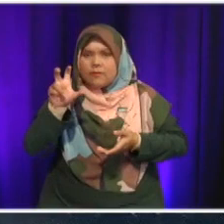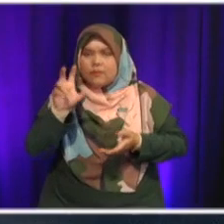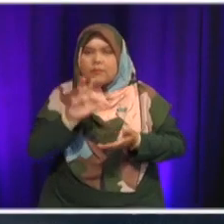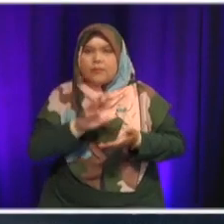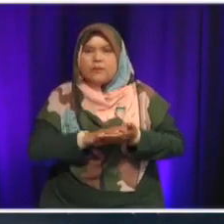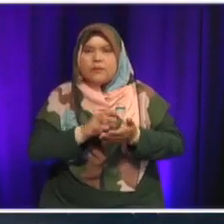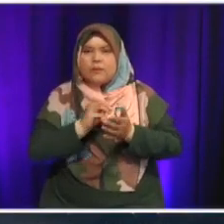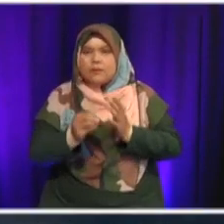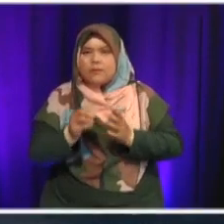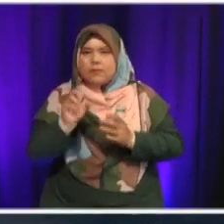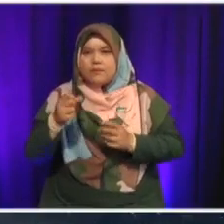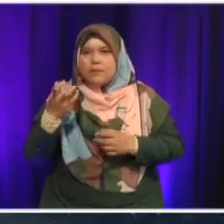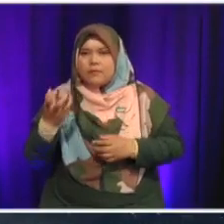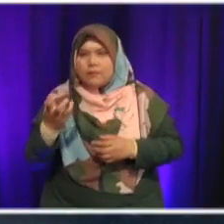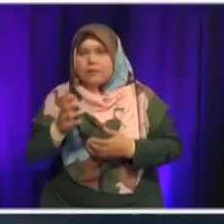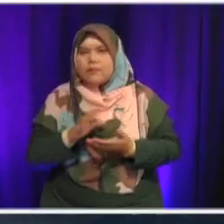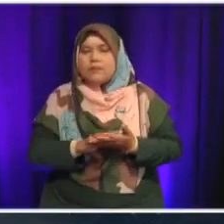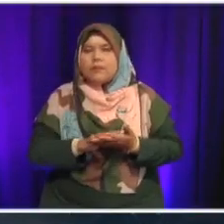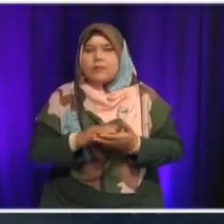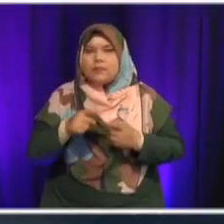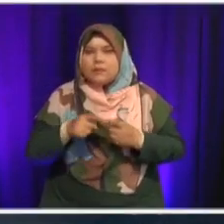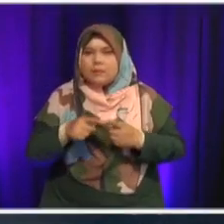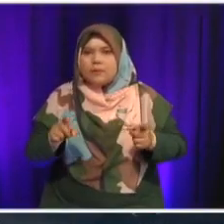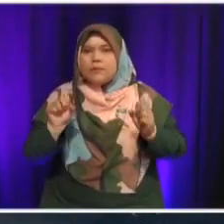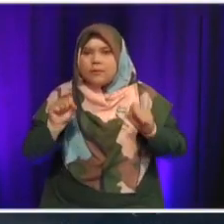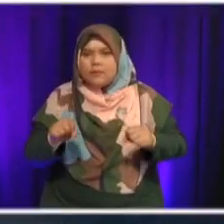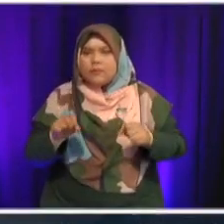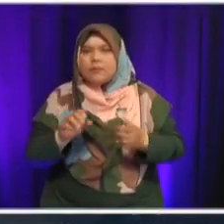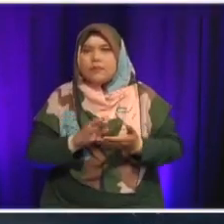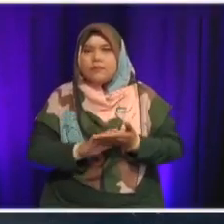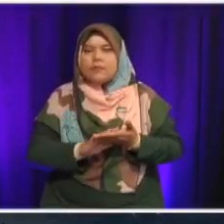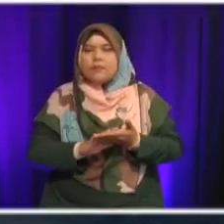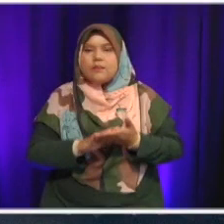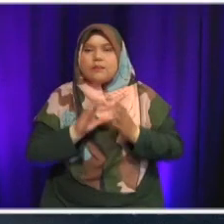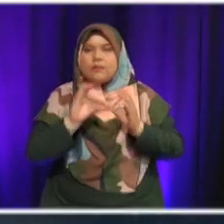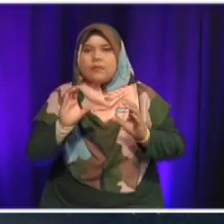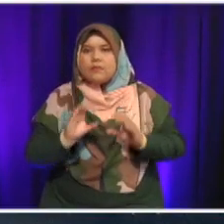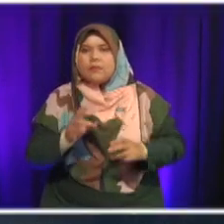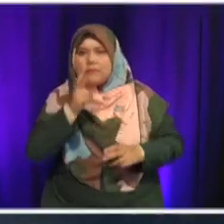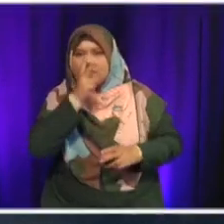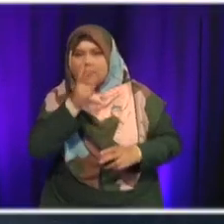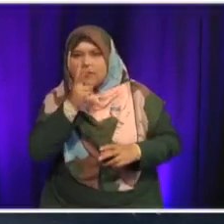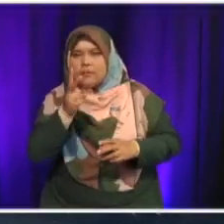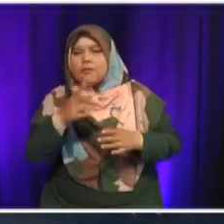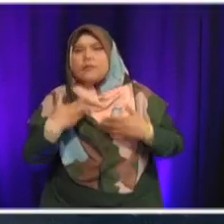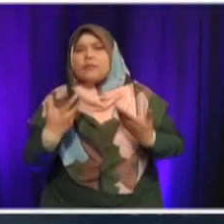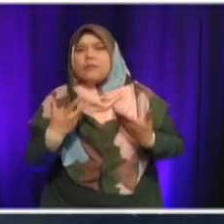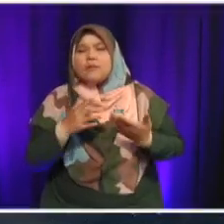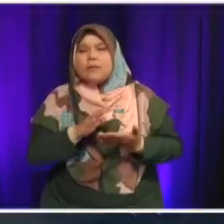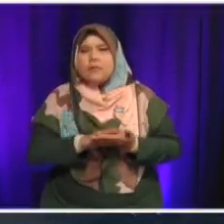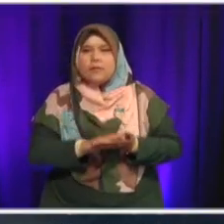pastikan cukup keras tapi ada lagi skill ataupun TNI yang kita boleh lihat dari segi